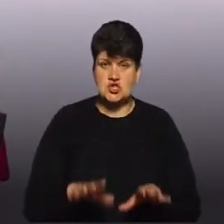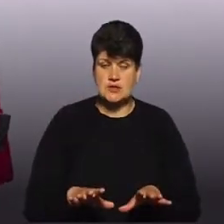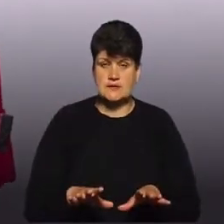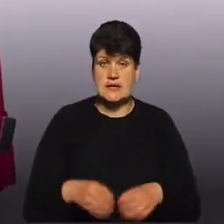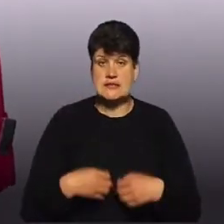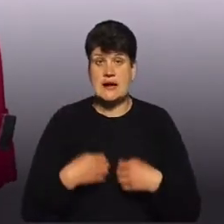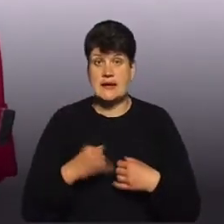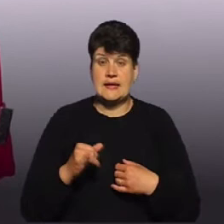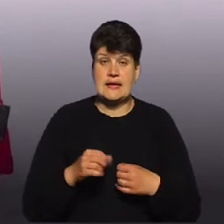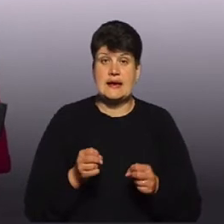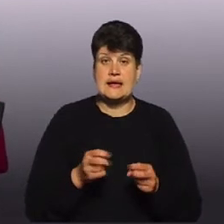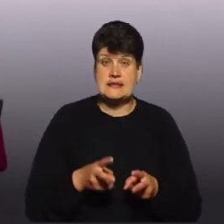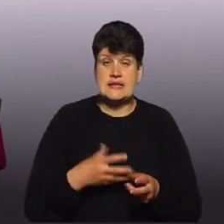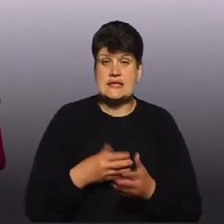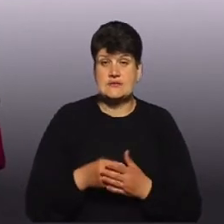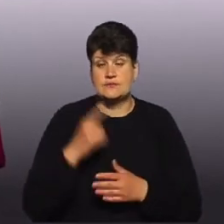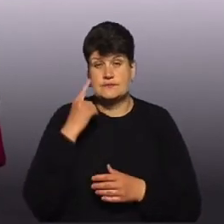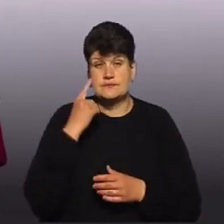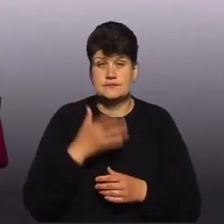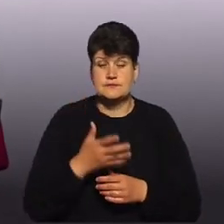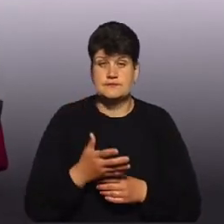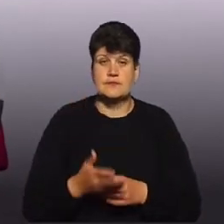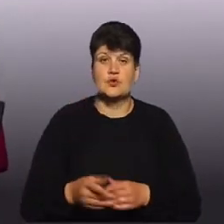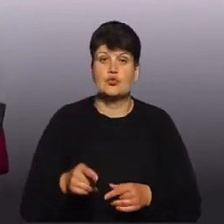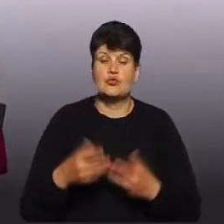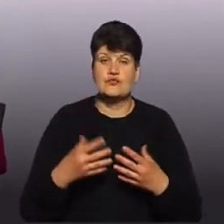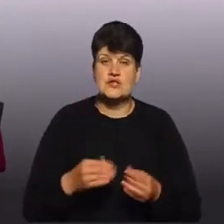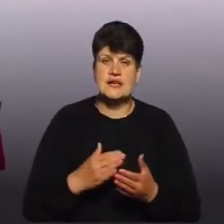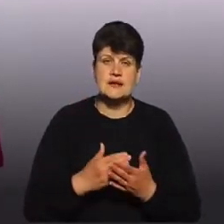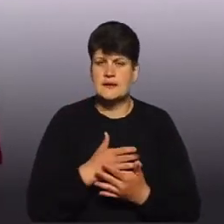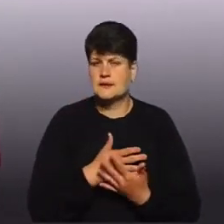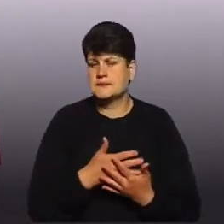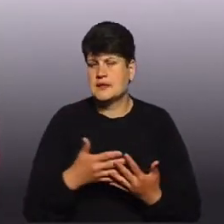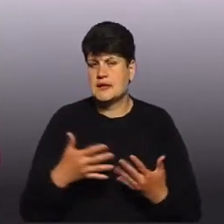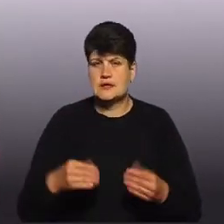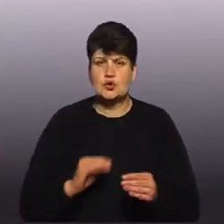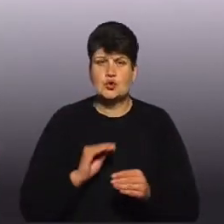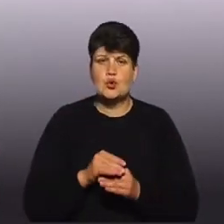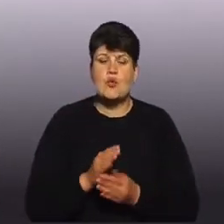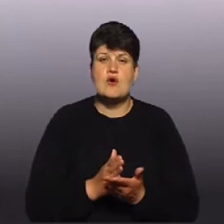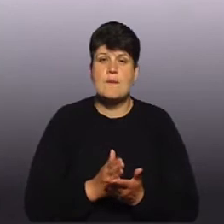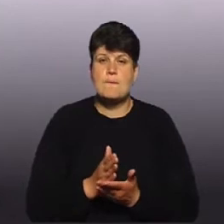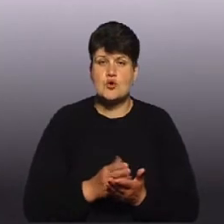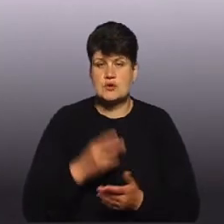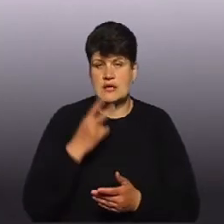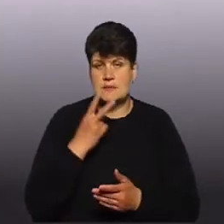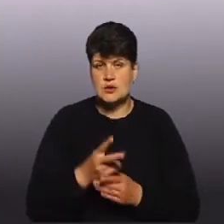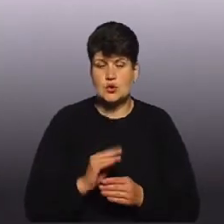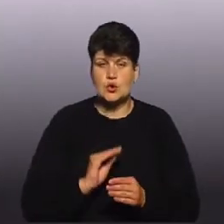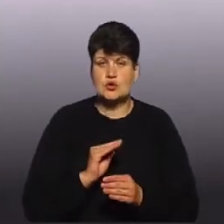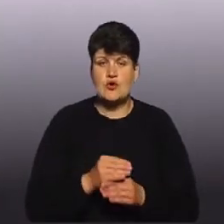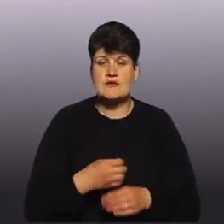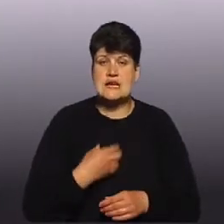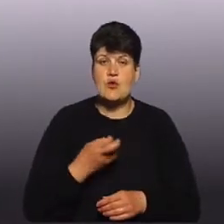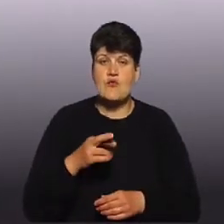на свій розсуд. Тому вже є безліч додаткових послуг, які передбачають додаткове страхування, але це йде за